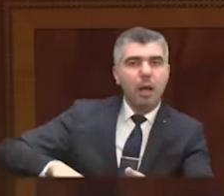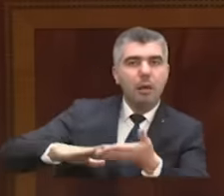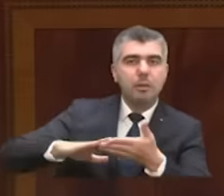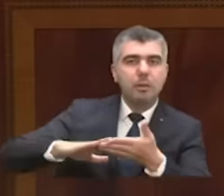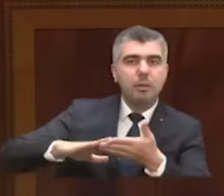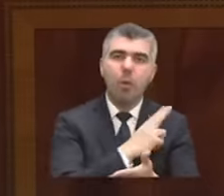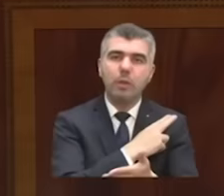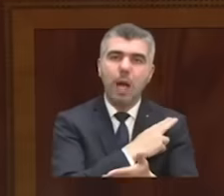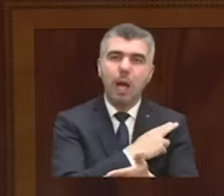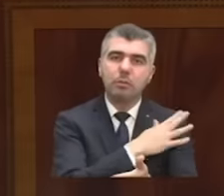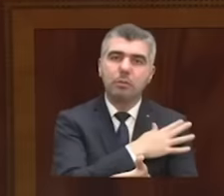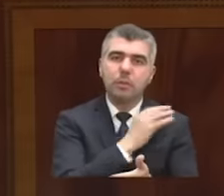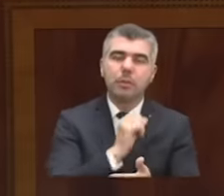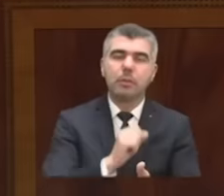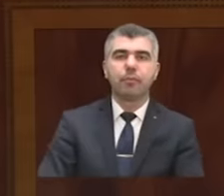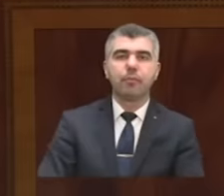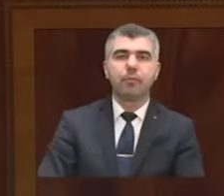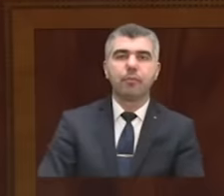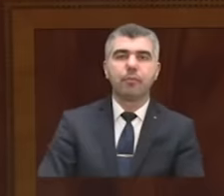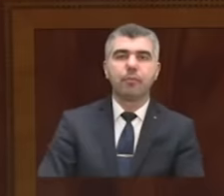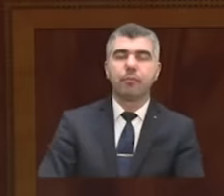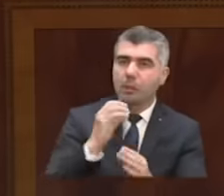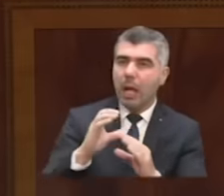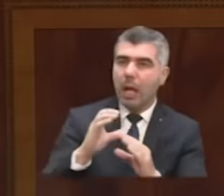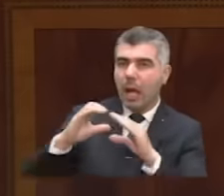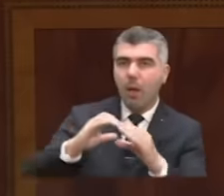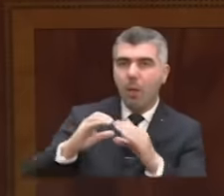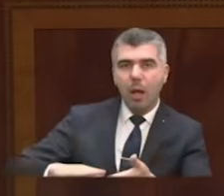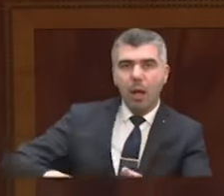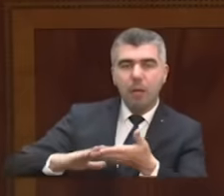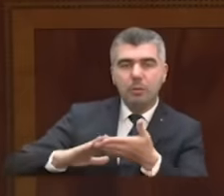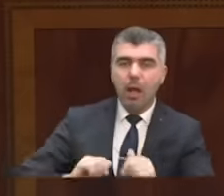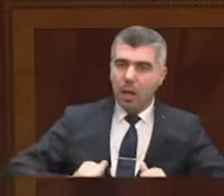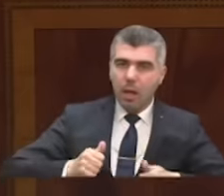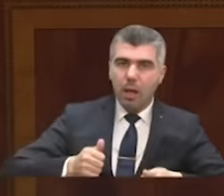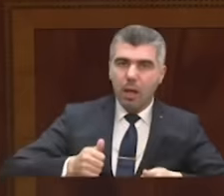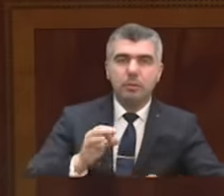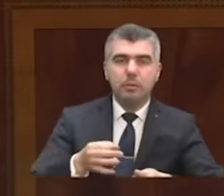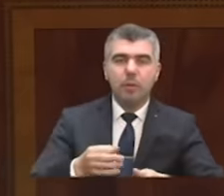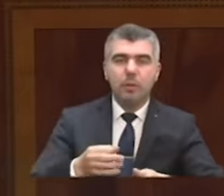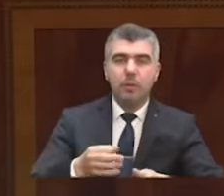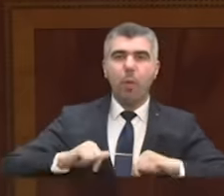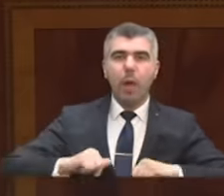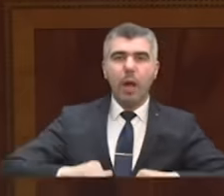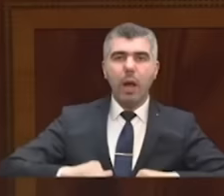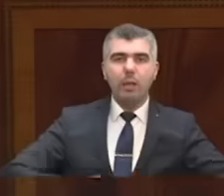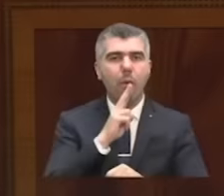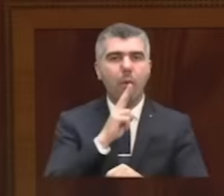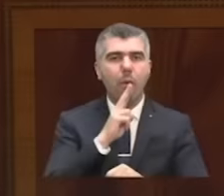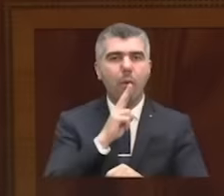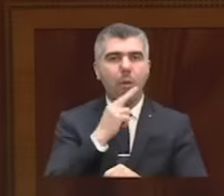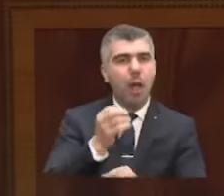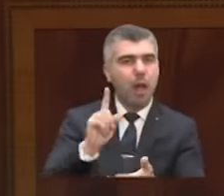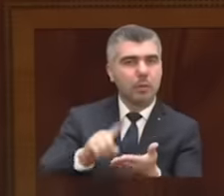بالأوضاع الاجتماعية والمهنية للأسرة التعليمية، كما أن هذا النفس الجديد للحوار القطاعي هو تعبير